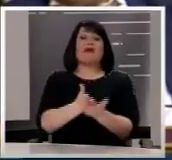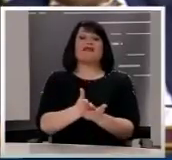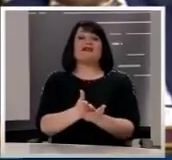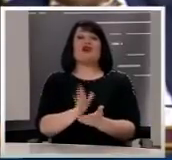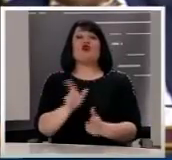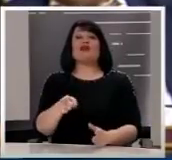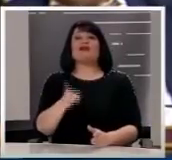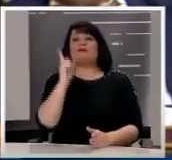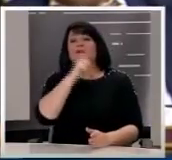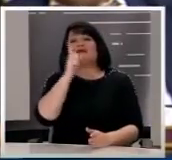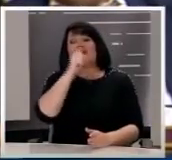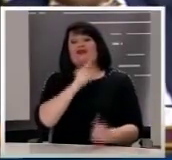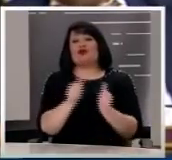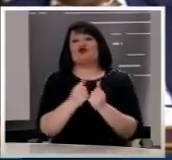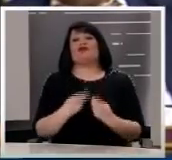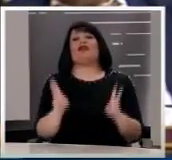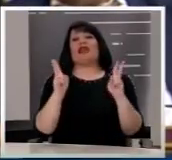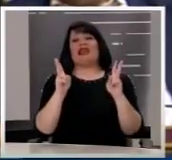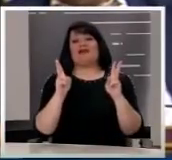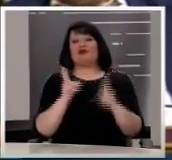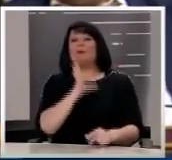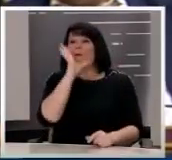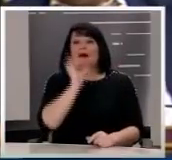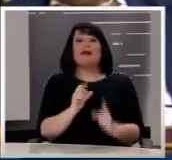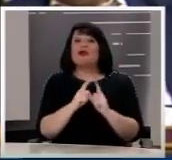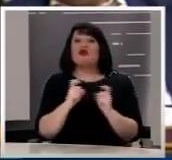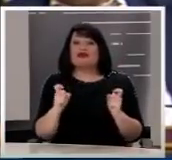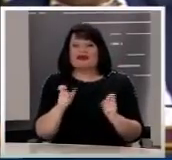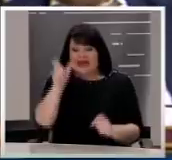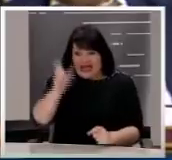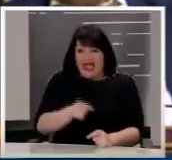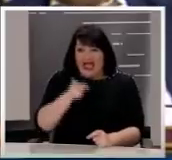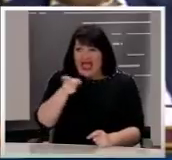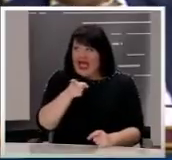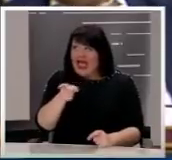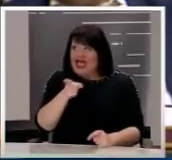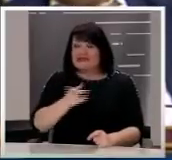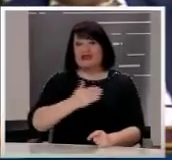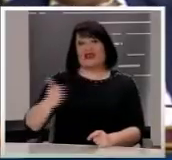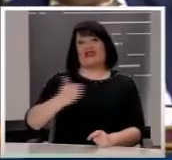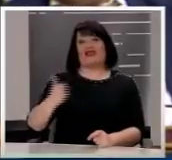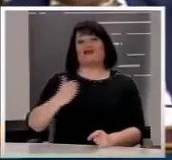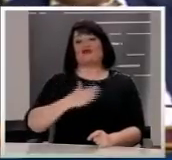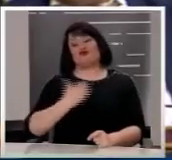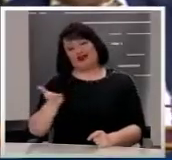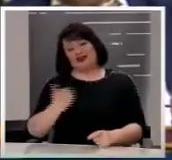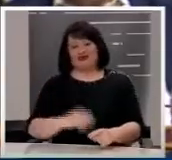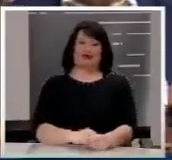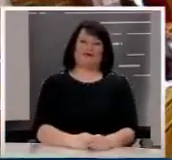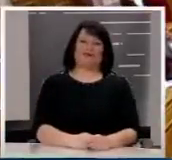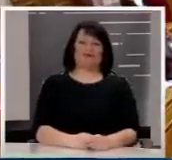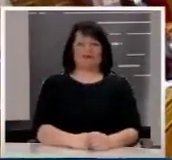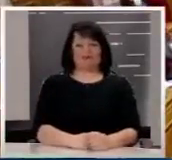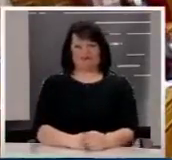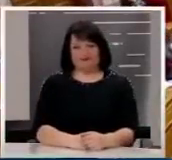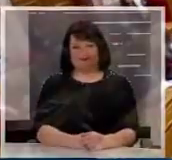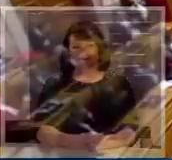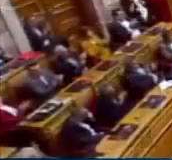είστε γιαλαντζή φιλελεύθερος. Η πραγματικότητα είναι ότι είστε κι εσείς ένας ακραία δεξιός πολιτικός.